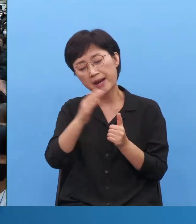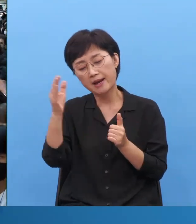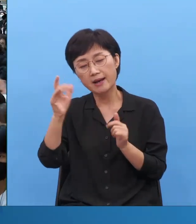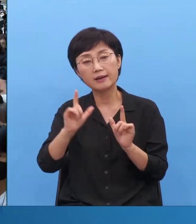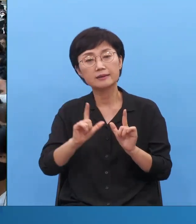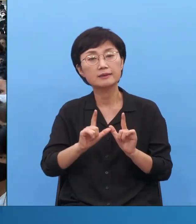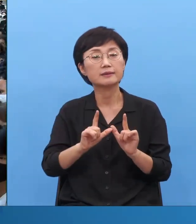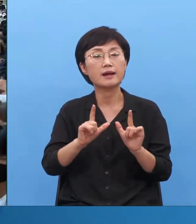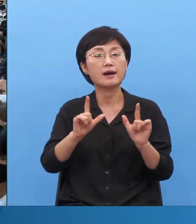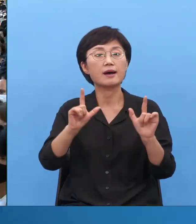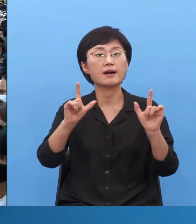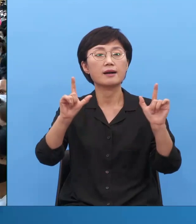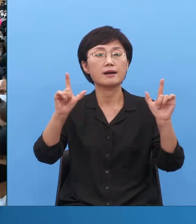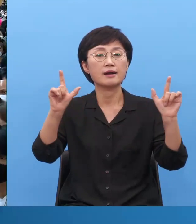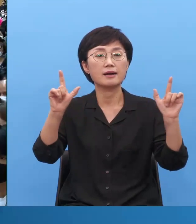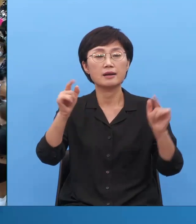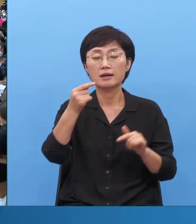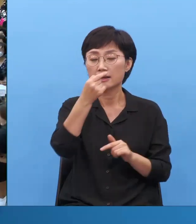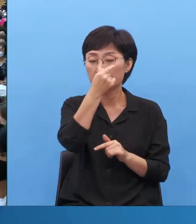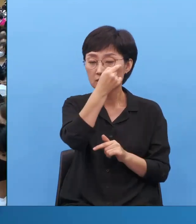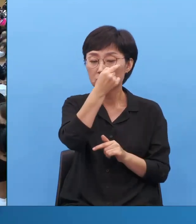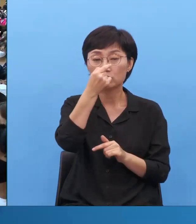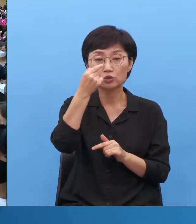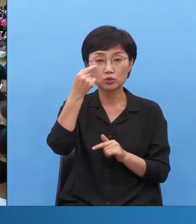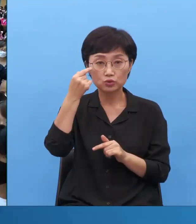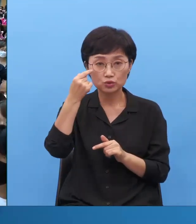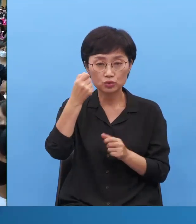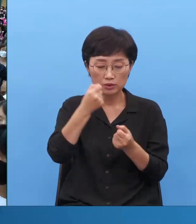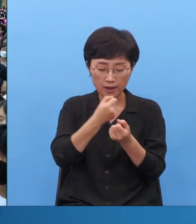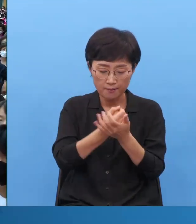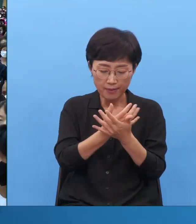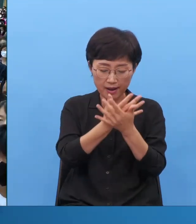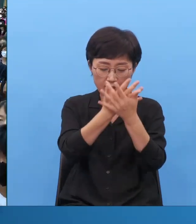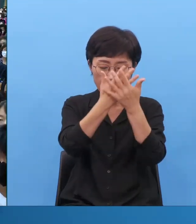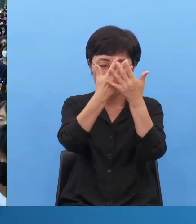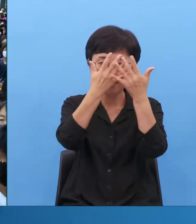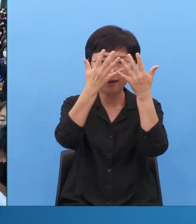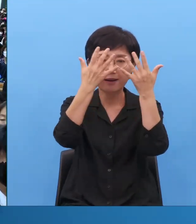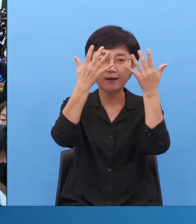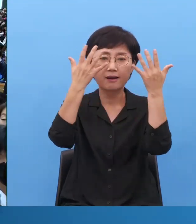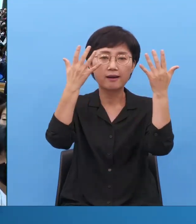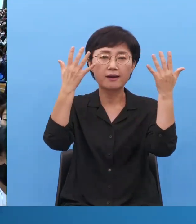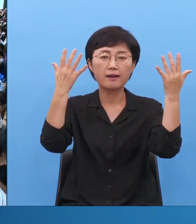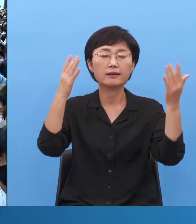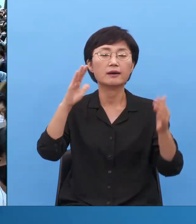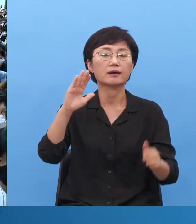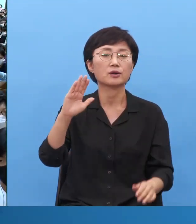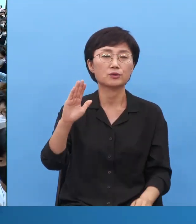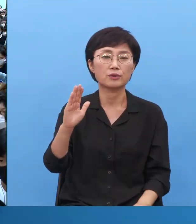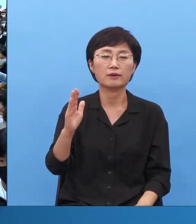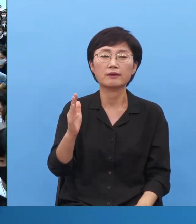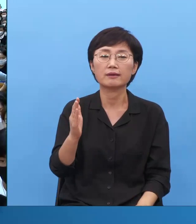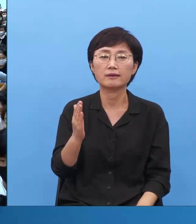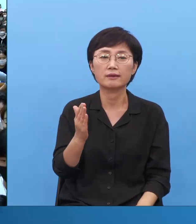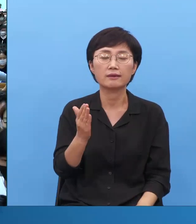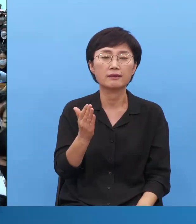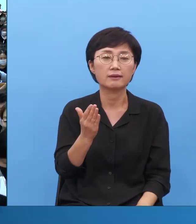그 죄악을 씻는 날에 그